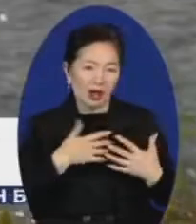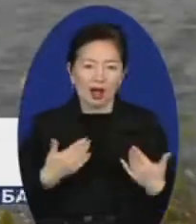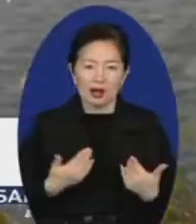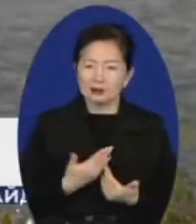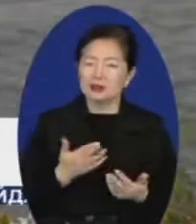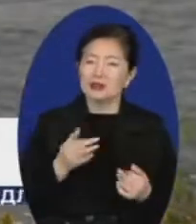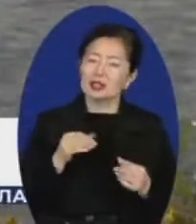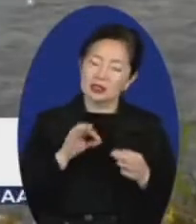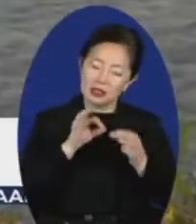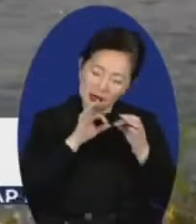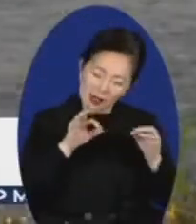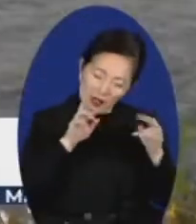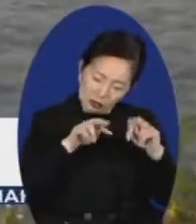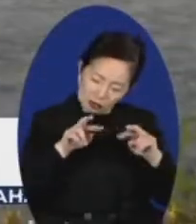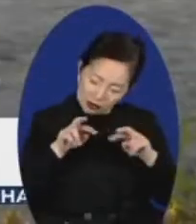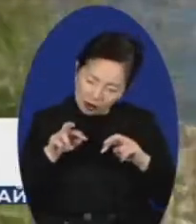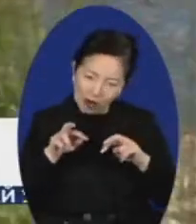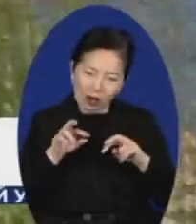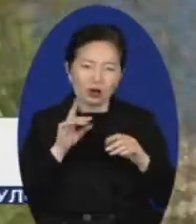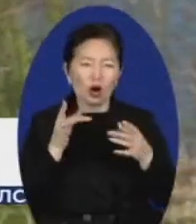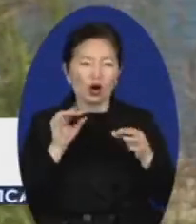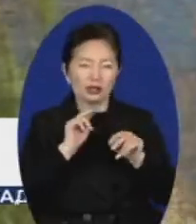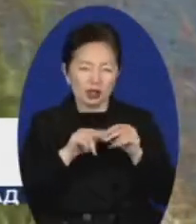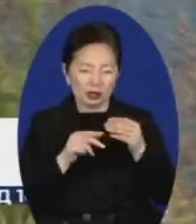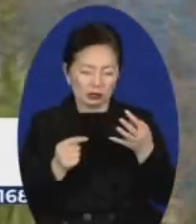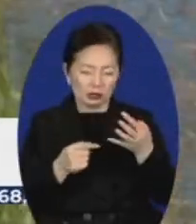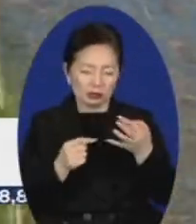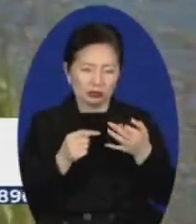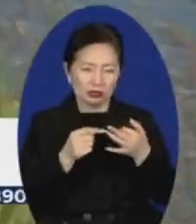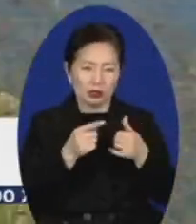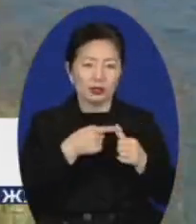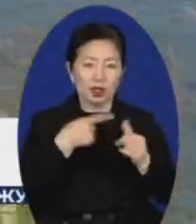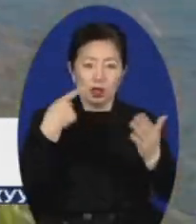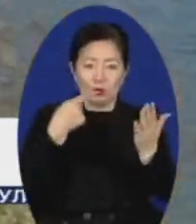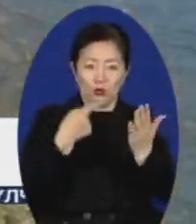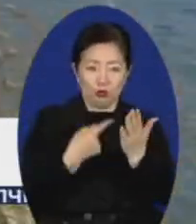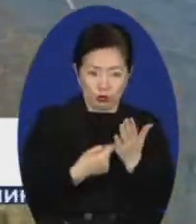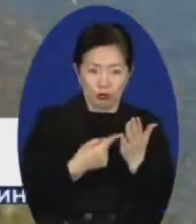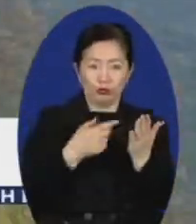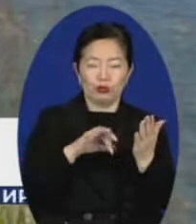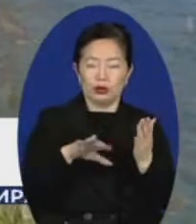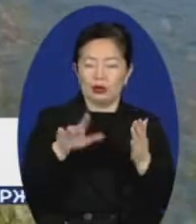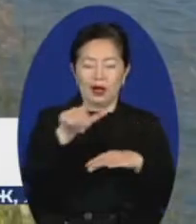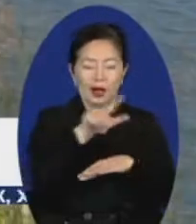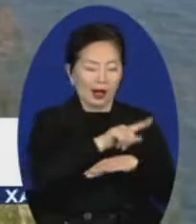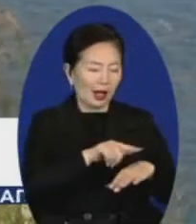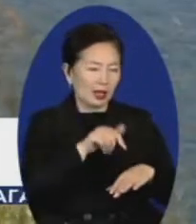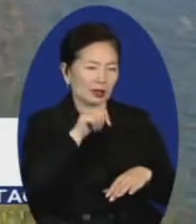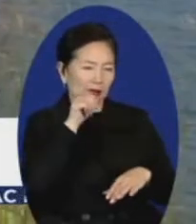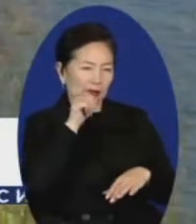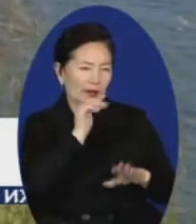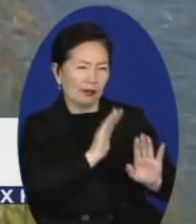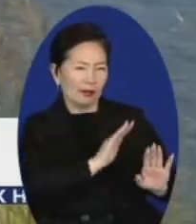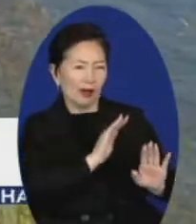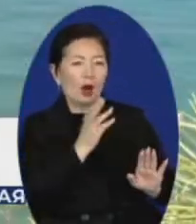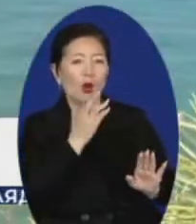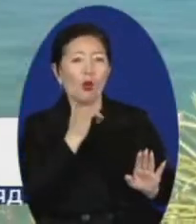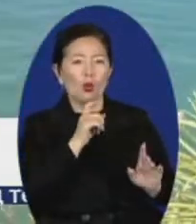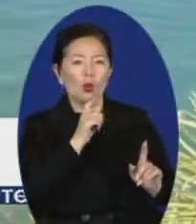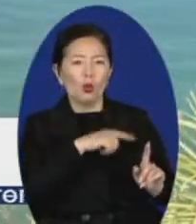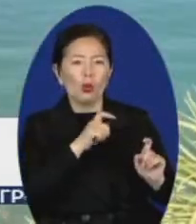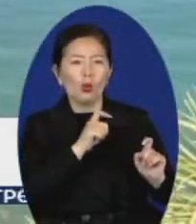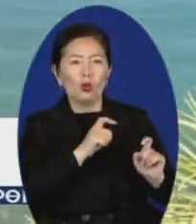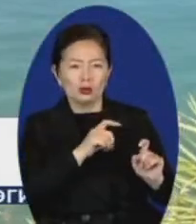зохицон амьдардаг зэргийг маш нарийн судалж олон шалгуурыг давдаг. Ингэж бүртгүүлснээр тухайн бүс нутгийг унган төрхөөр нь авч үлдэхэд ЮНЕСКОгийн